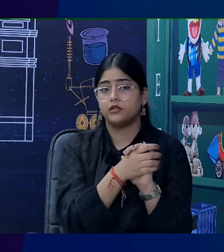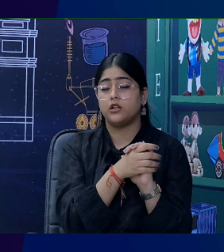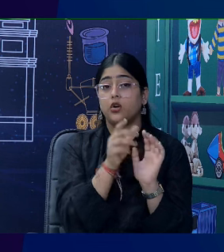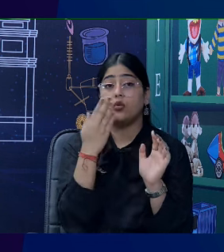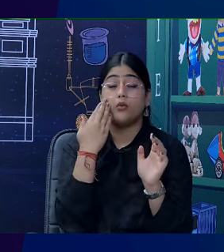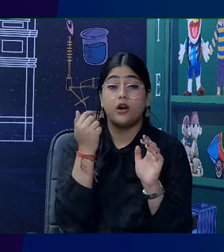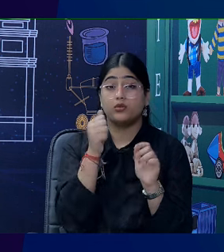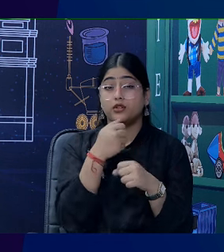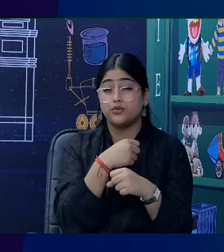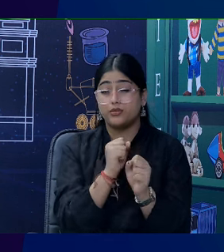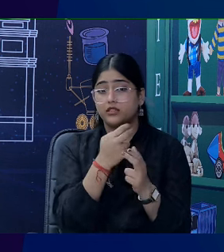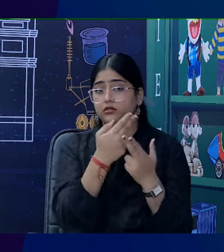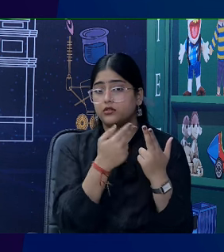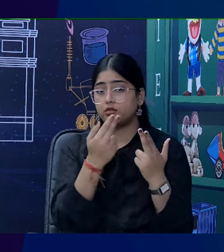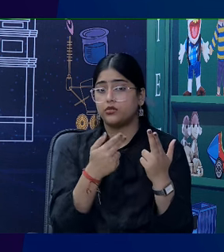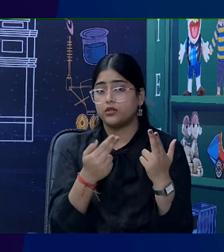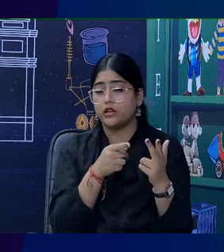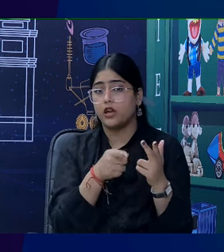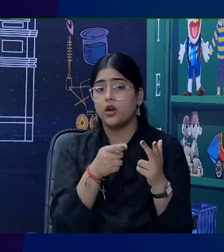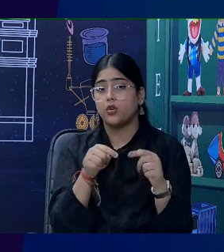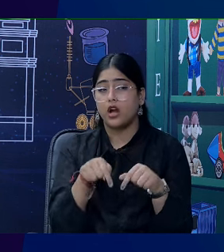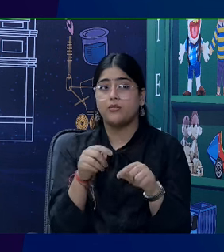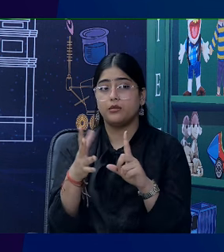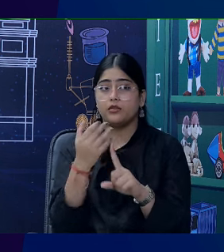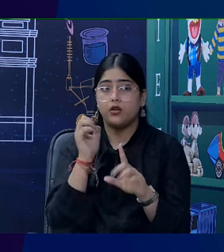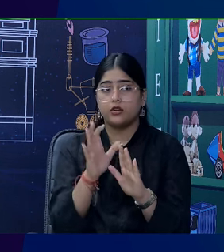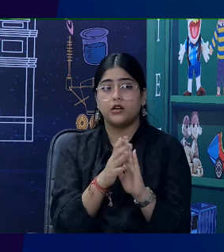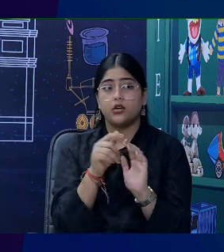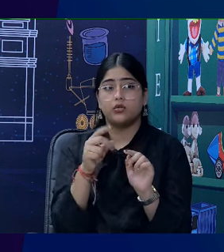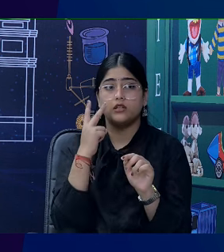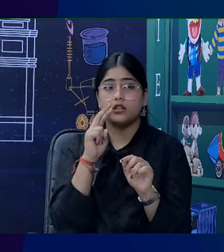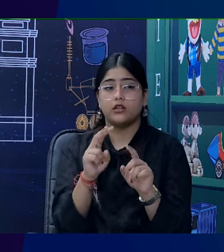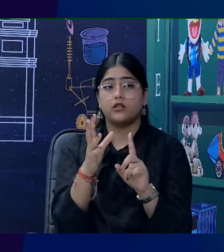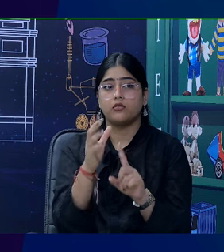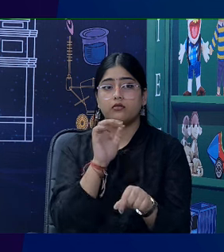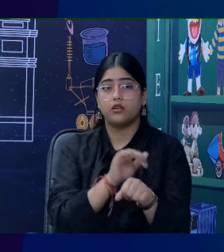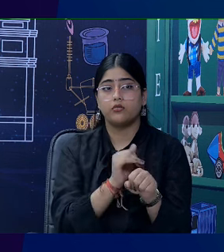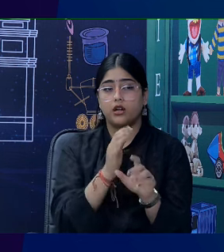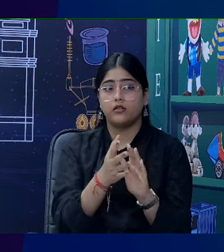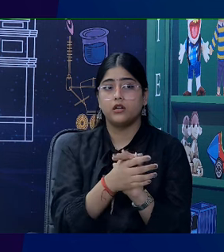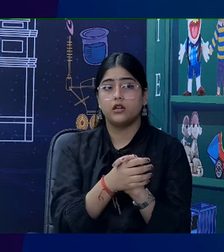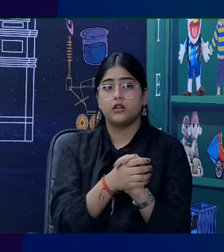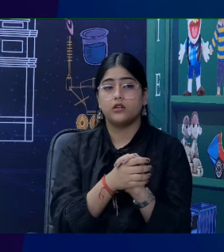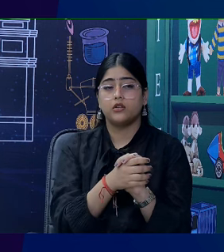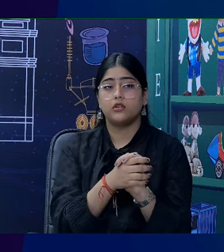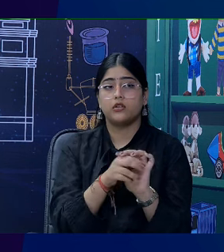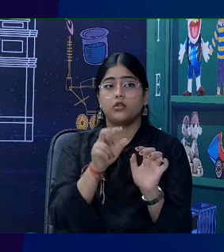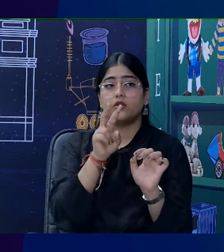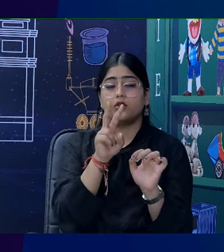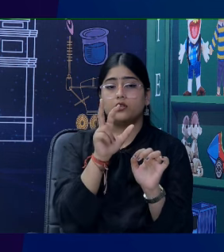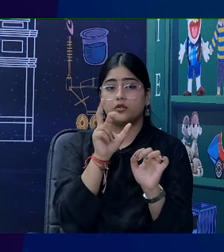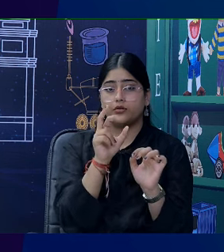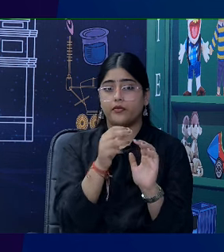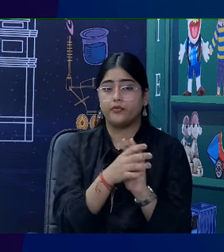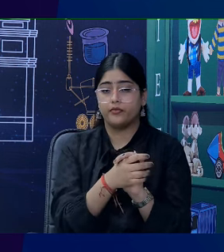रचनाएं थी उनकी बहुत सारी पांडु लिपिया में अभी भी मिली है तो उनको देखकर में पता कर लिया कि कौन से पीरियड की है लेकिन जो दूसरी श्रेणी है उससे सब